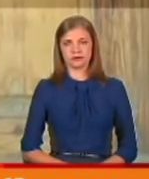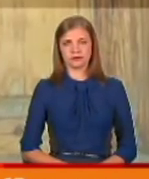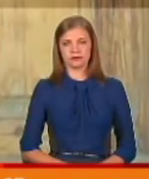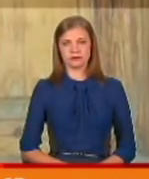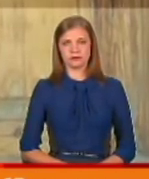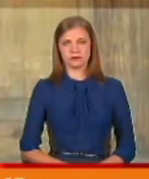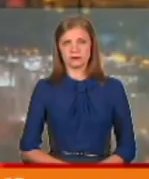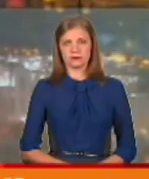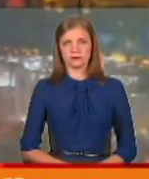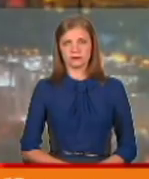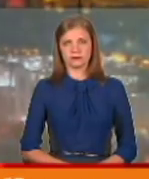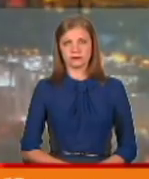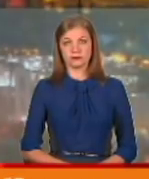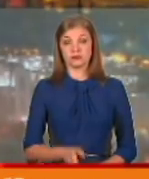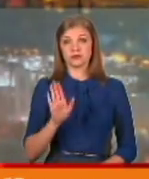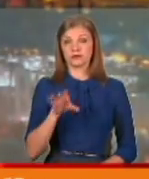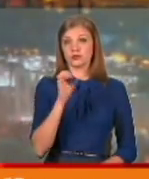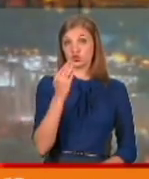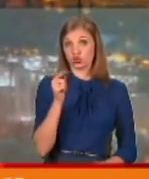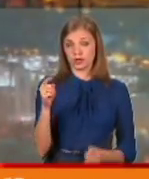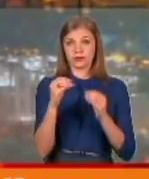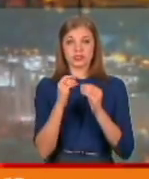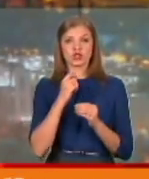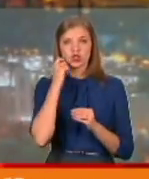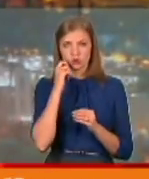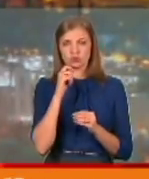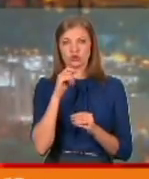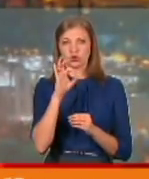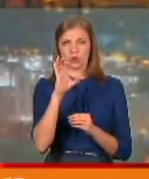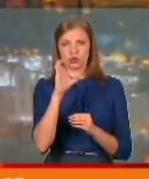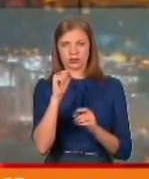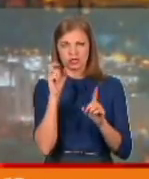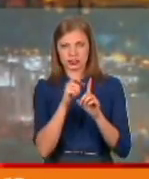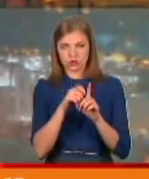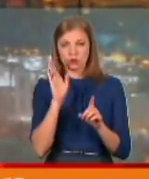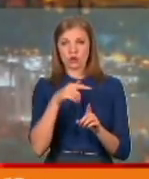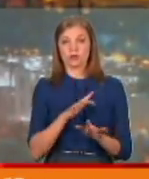«Вікна», СТБ. У США 10-річного хлопчика покусали оси, потім